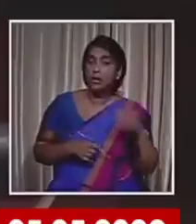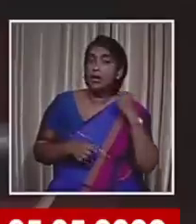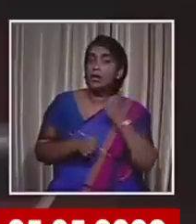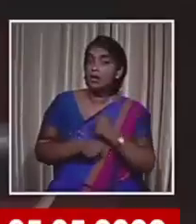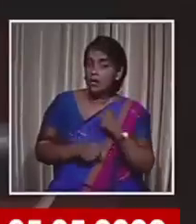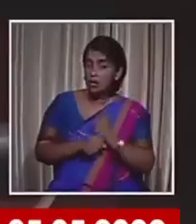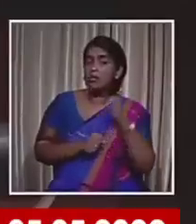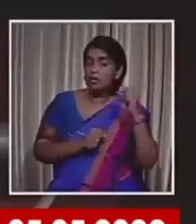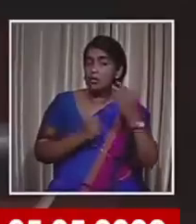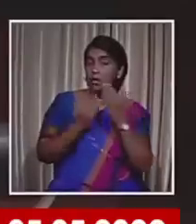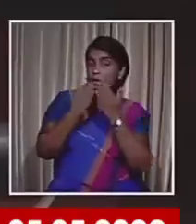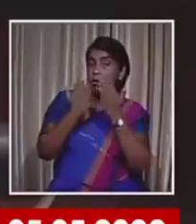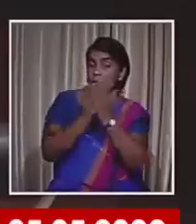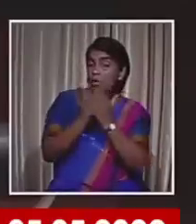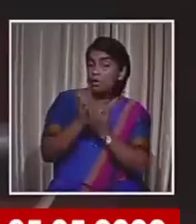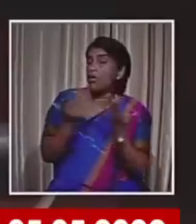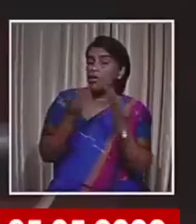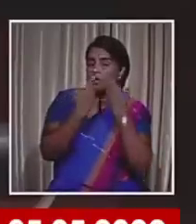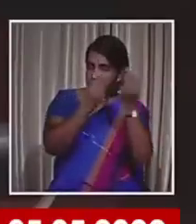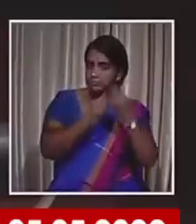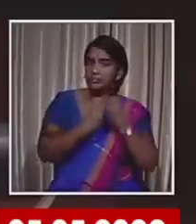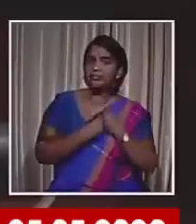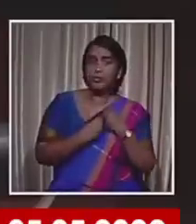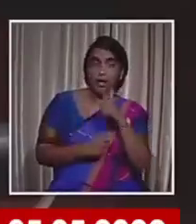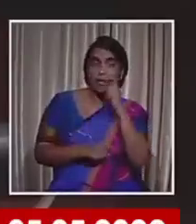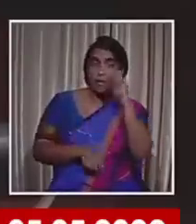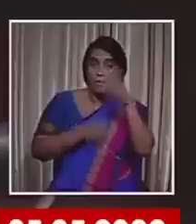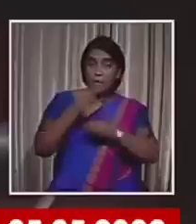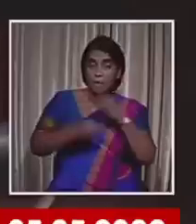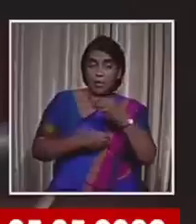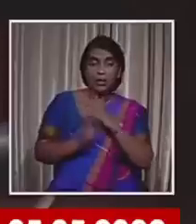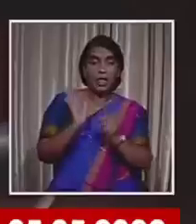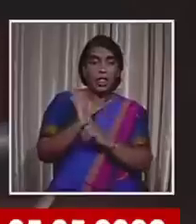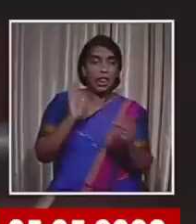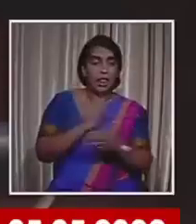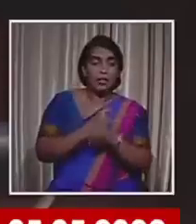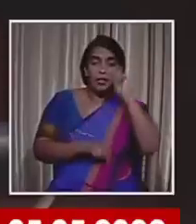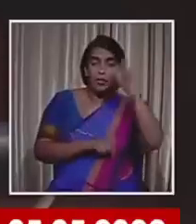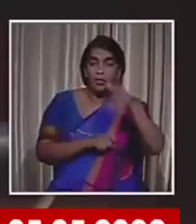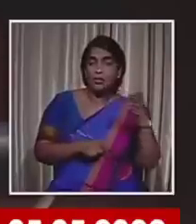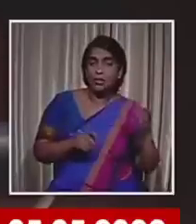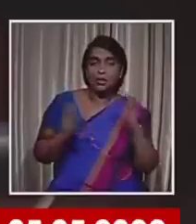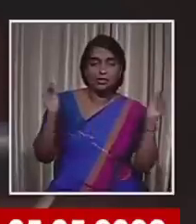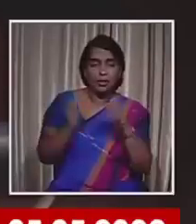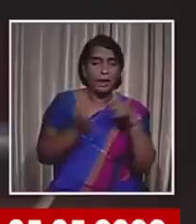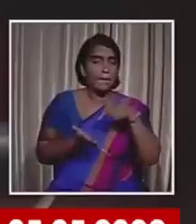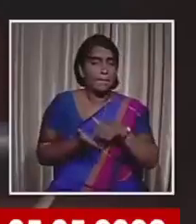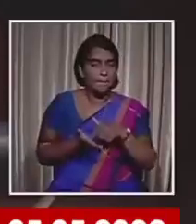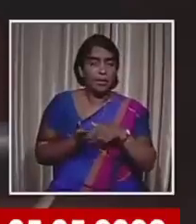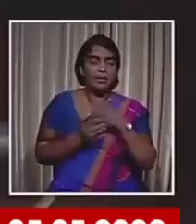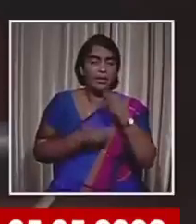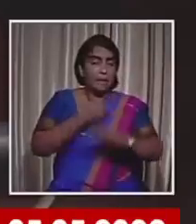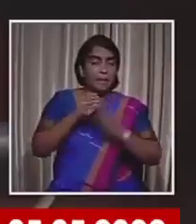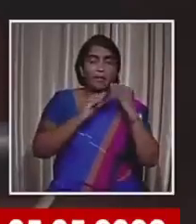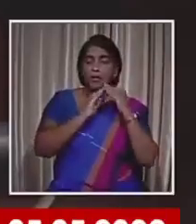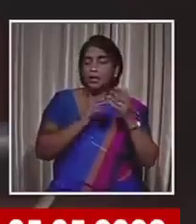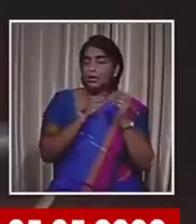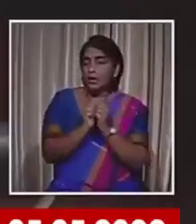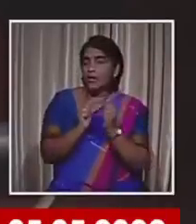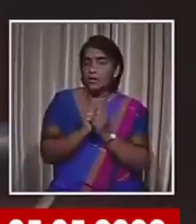என்று அவர்களிடம் சொன்னேன். அதன் பிறகுதான் இலங்கைக்கு உதவ இந்தியா தீர்மானித்துள்ளது என்று நாடாளுமன்றத்தில் சஜித் பிரேமதாச